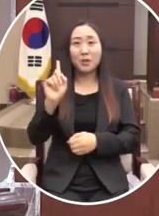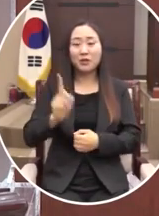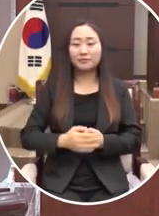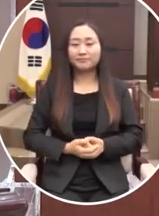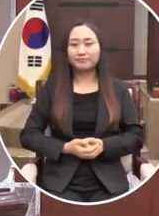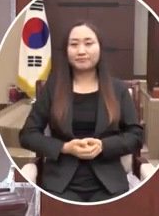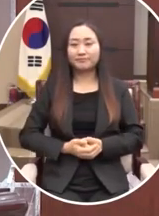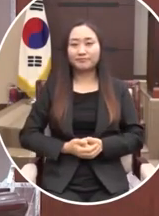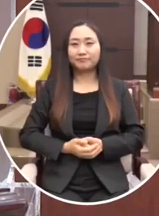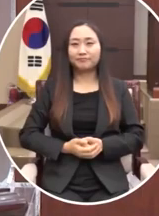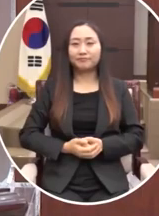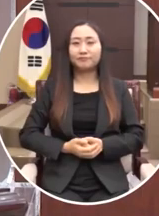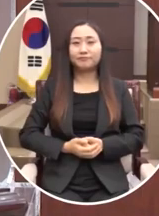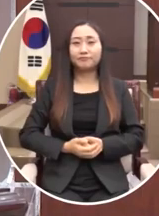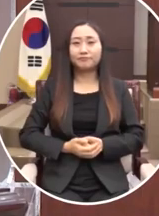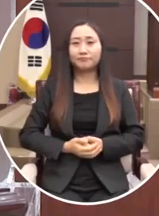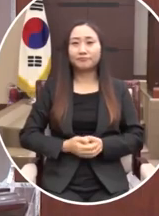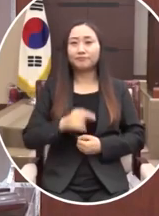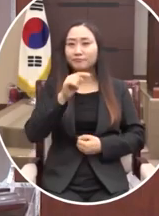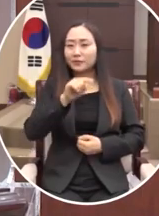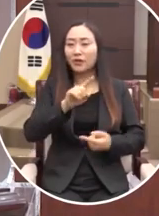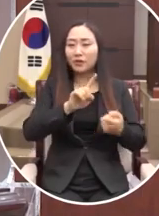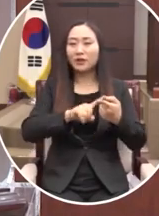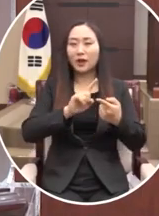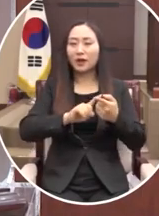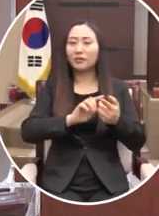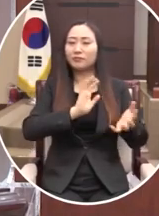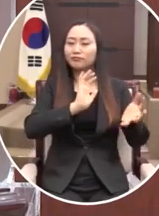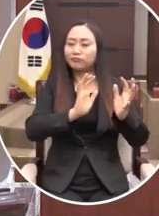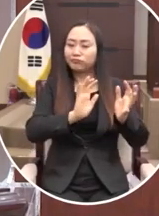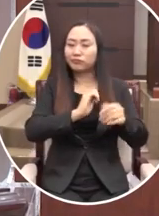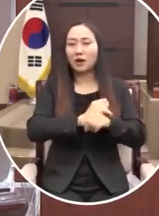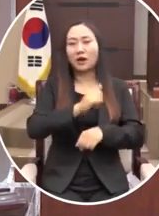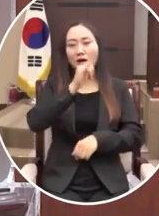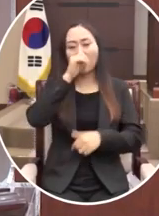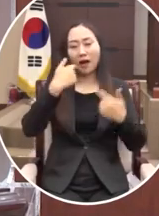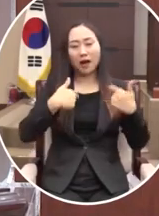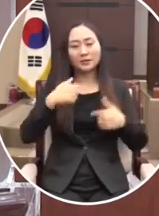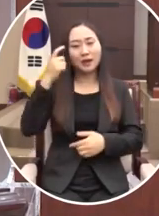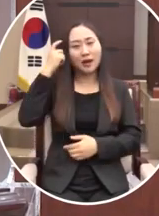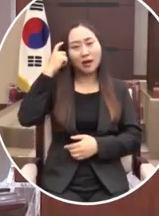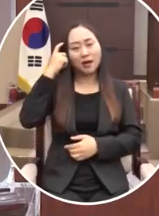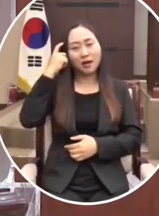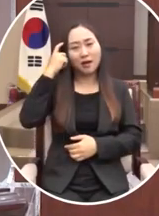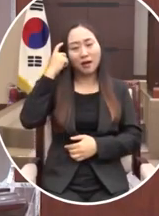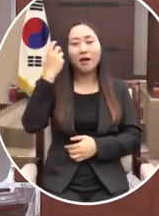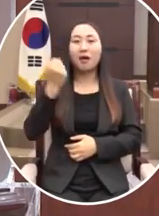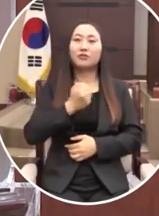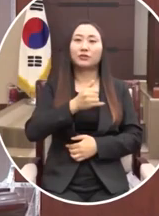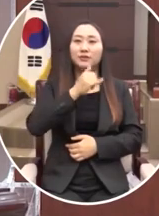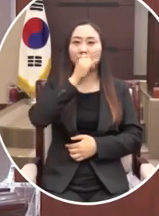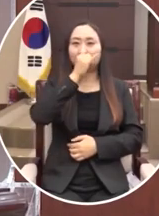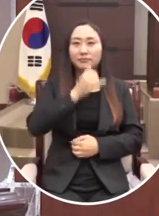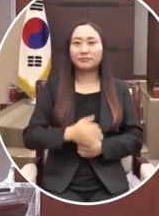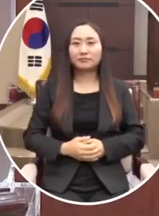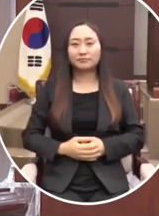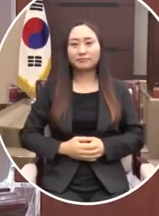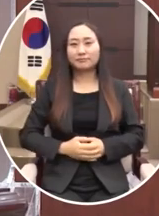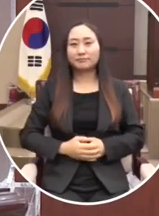근본적인 해결책은 무엇일까? 이러한 질문들이 본 의원에게는 늘 숙제로 남아 있습니다.